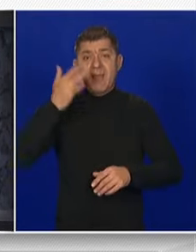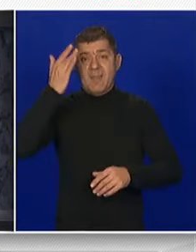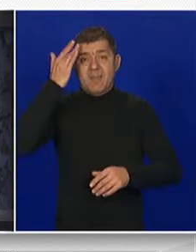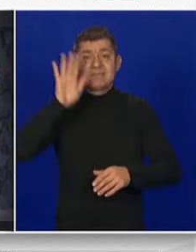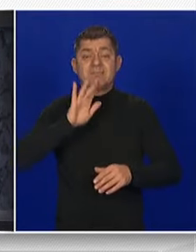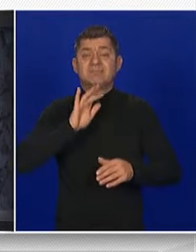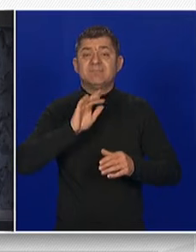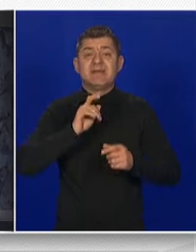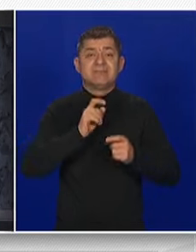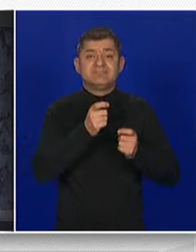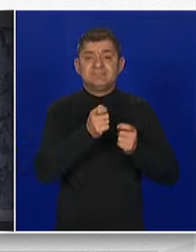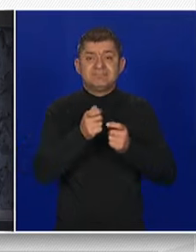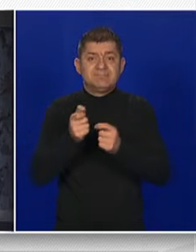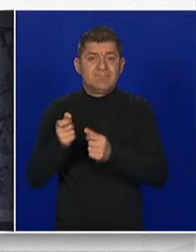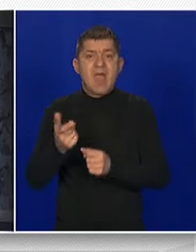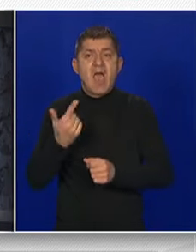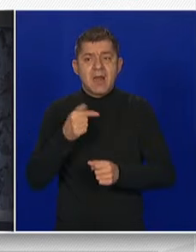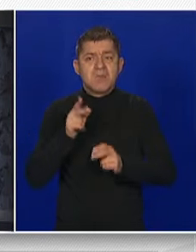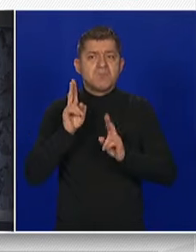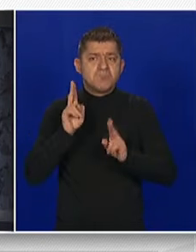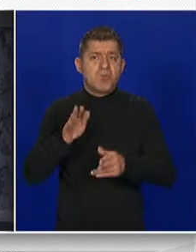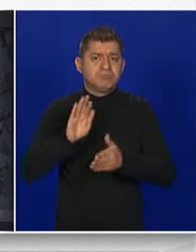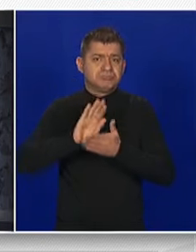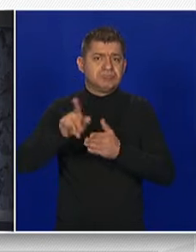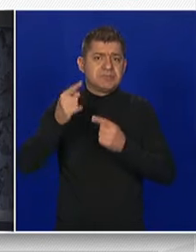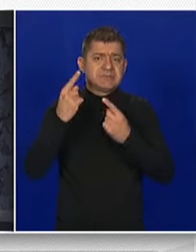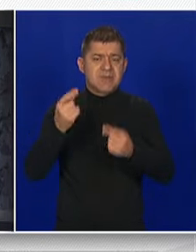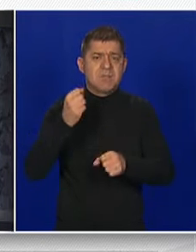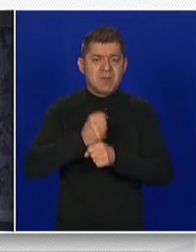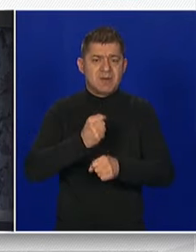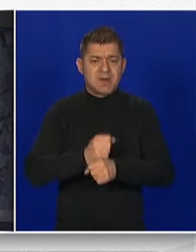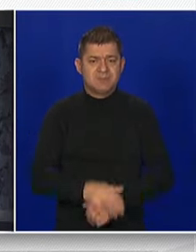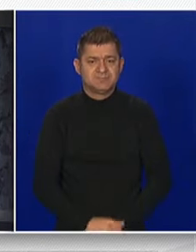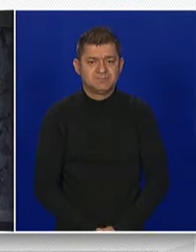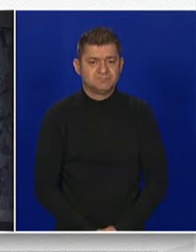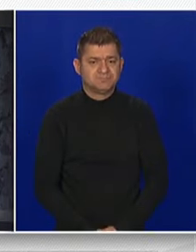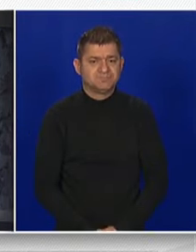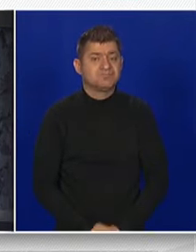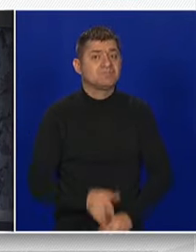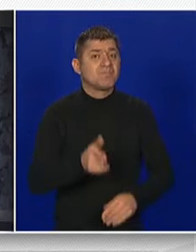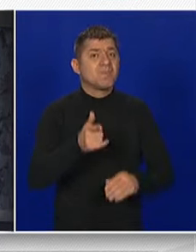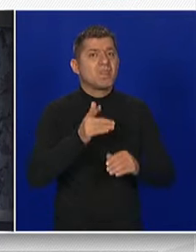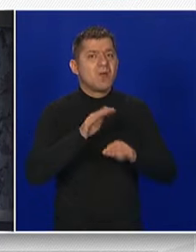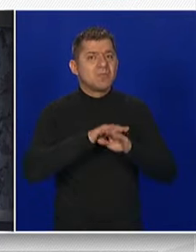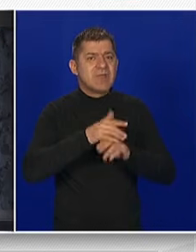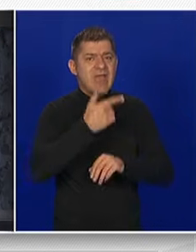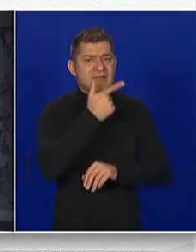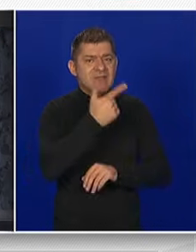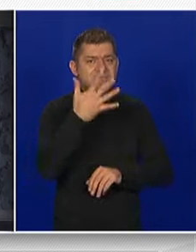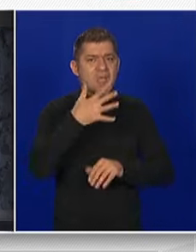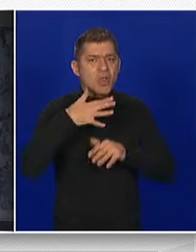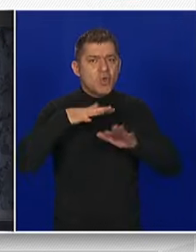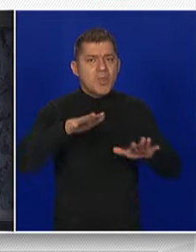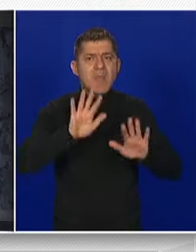mogućnost postoji. Znači, prosite, ne vrijedi ograničenje 25 ljudi u zatvorenom